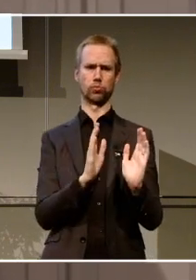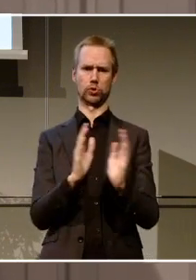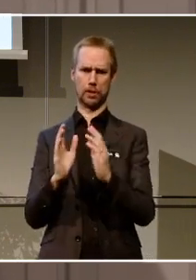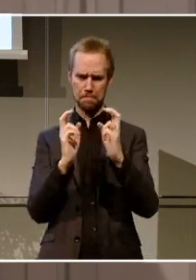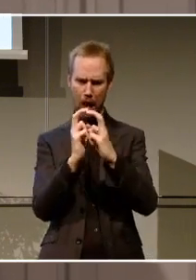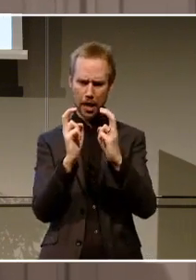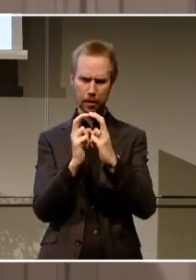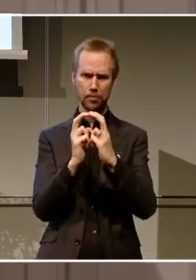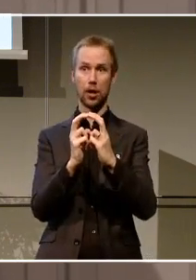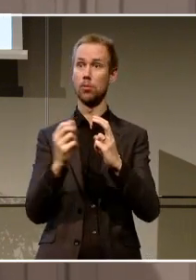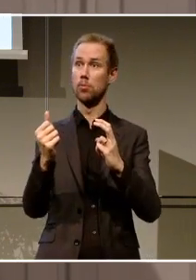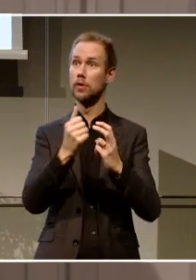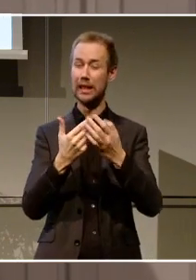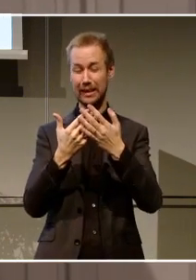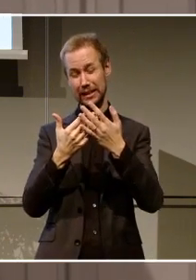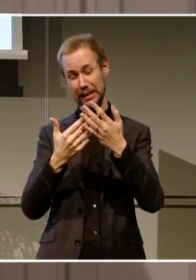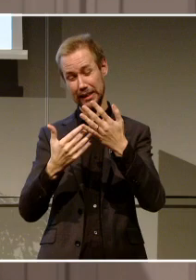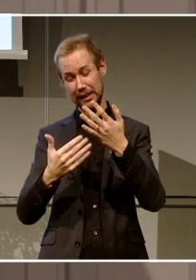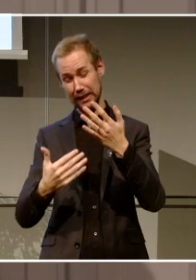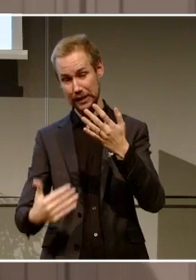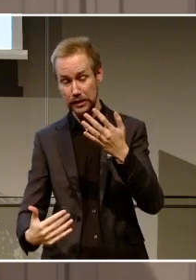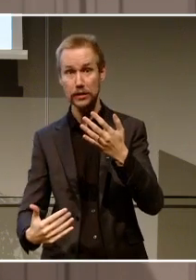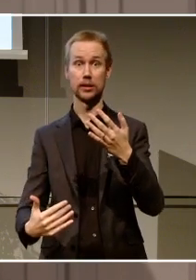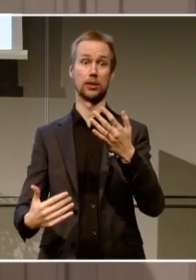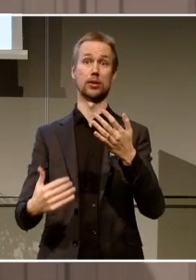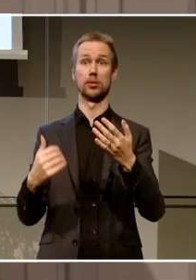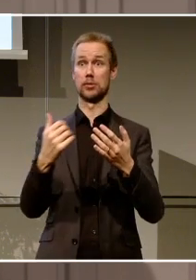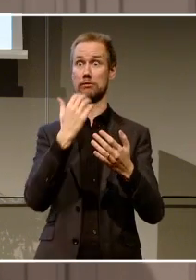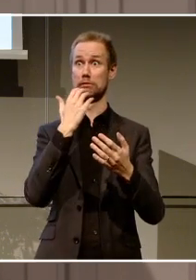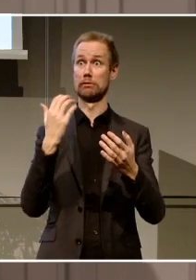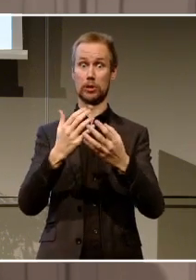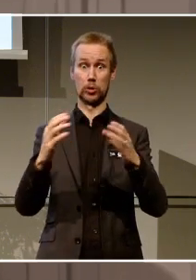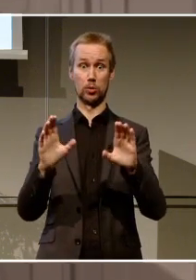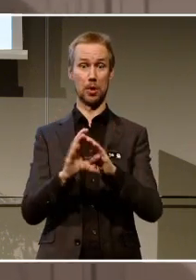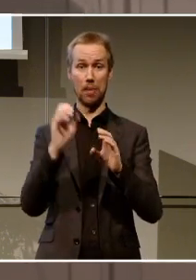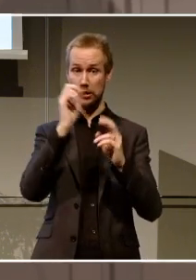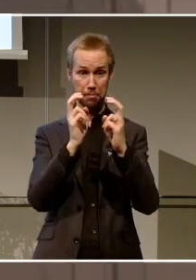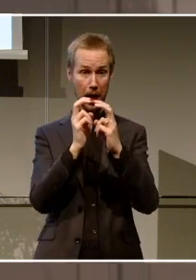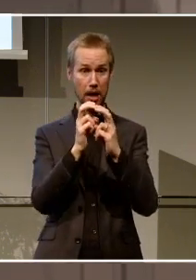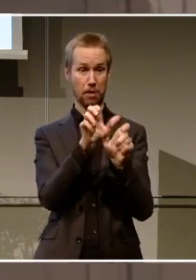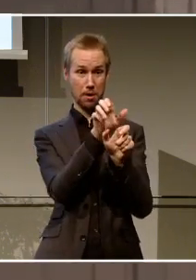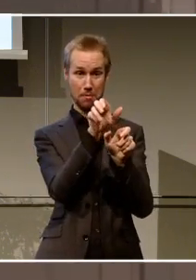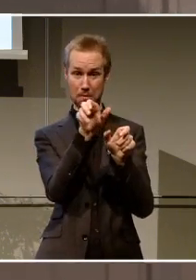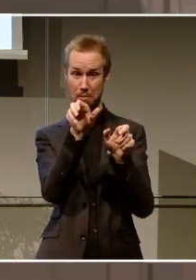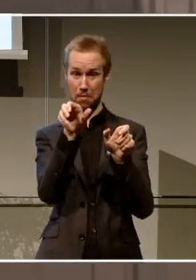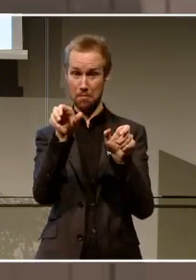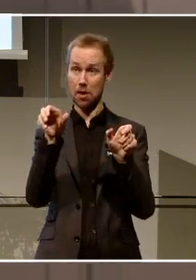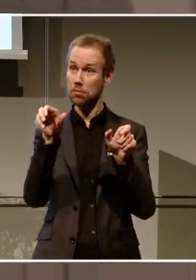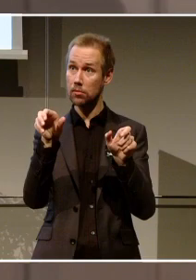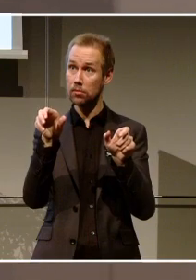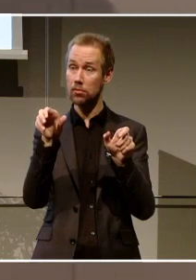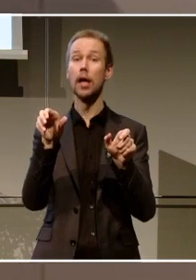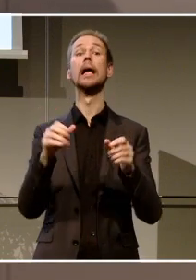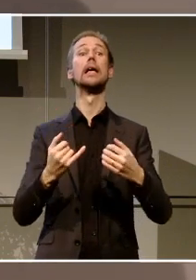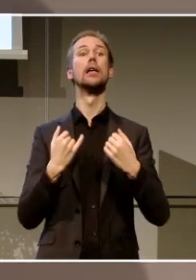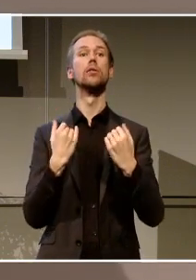långa listor. Det skulle vara ganska stora pärmar och stora rum i de större kommunerna. Vad vi gör idag är ju faktiskt att vi möjliggör